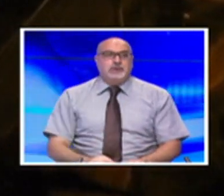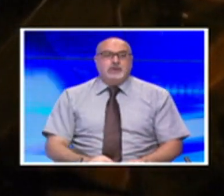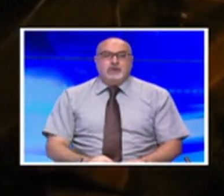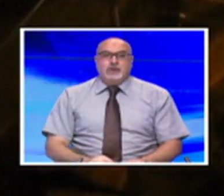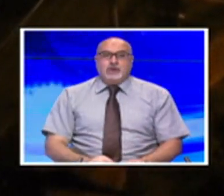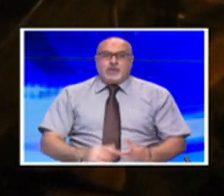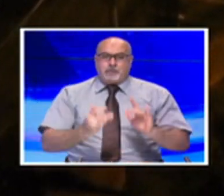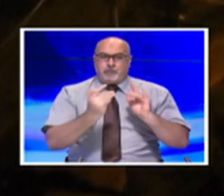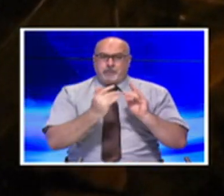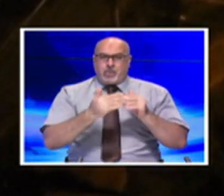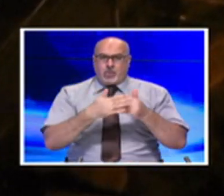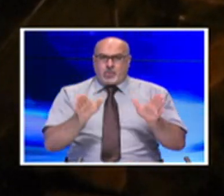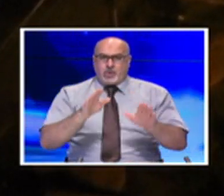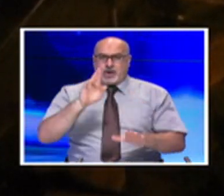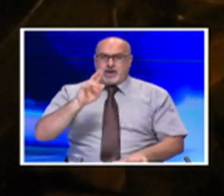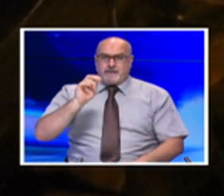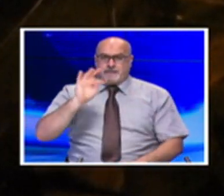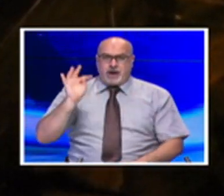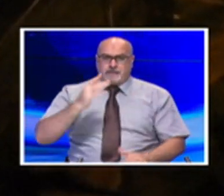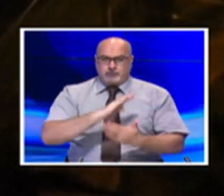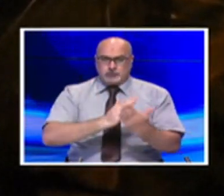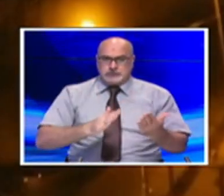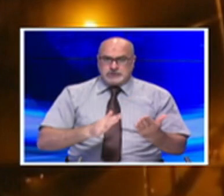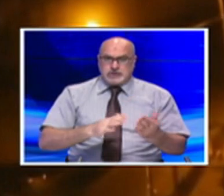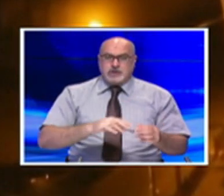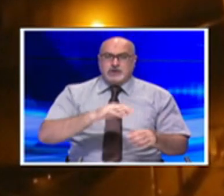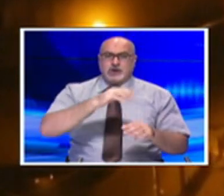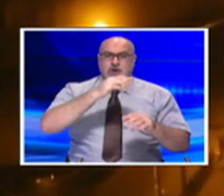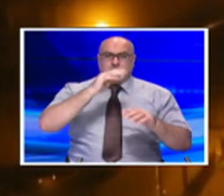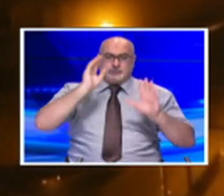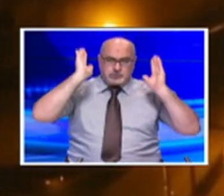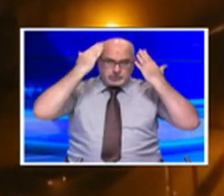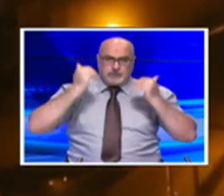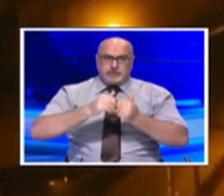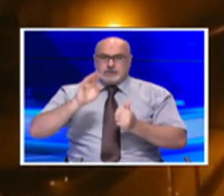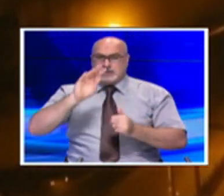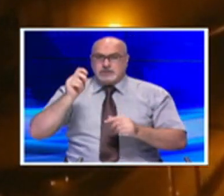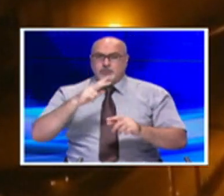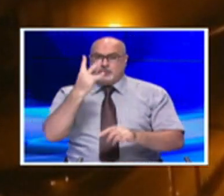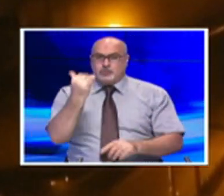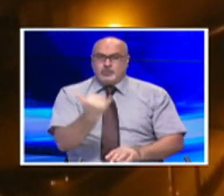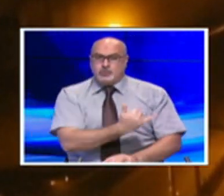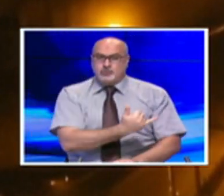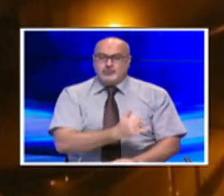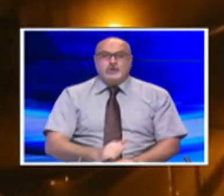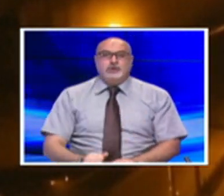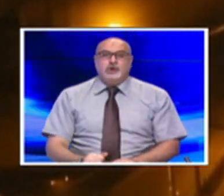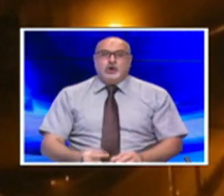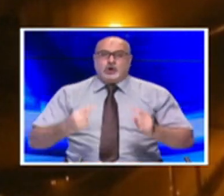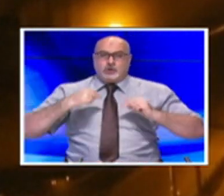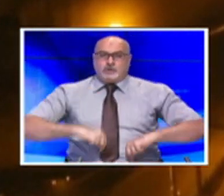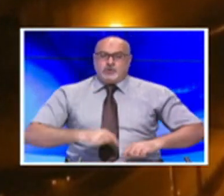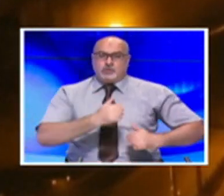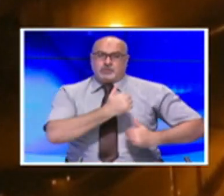فتح معبر رفح الحدودي بين مصر وغزة أمس لمدة 3 أيام في حين